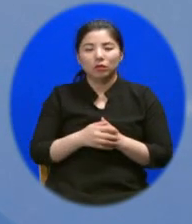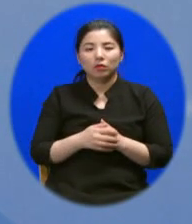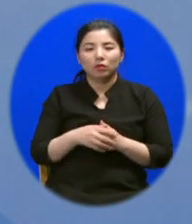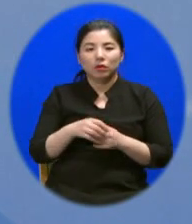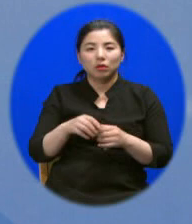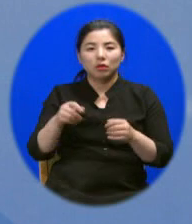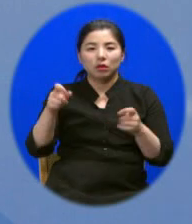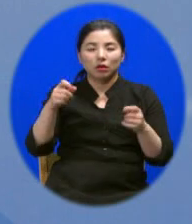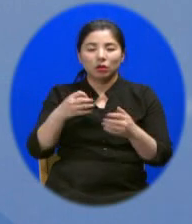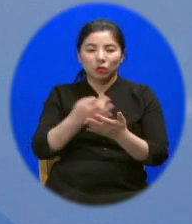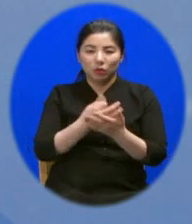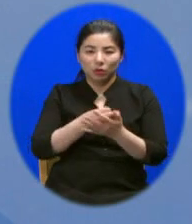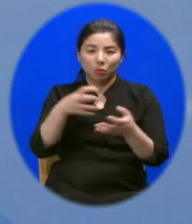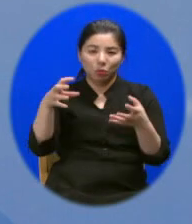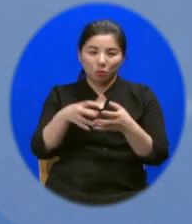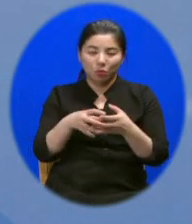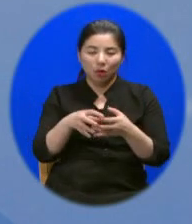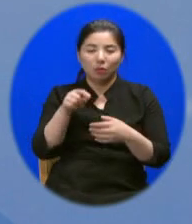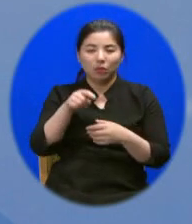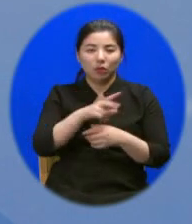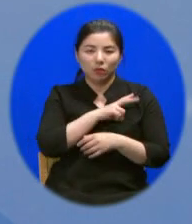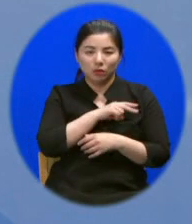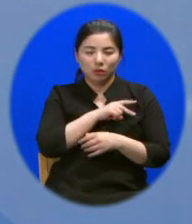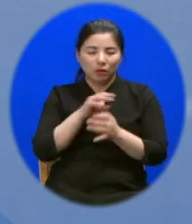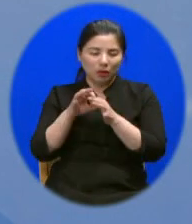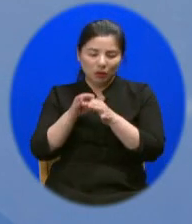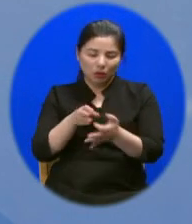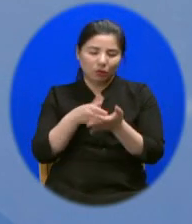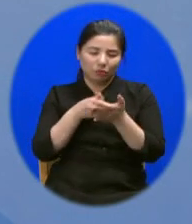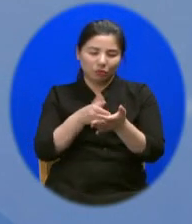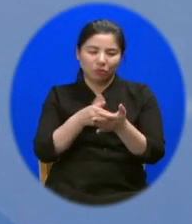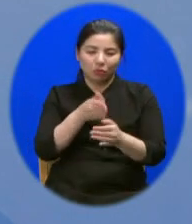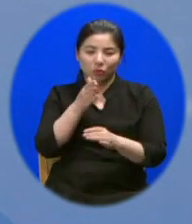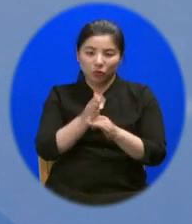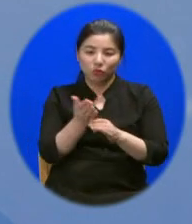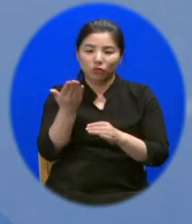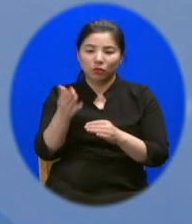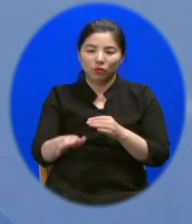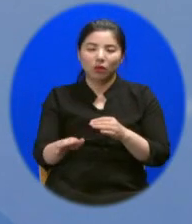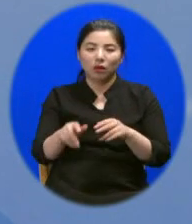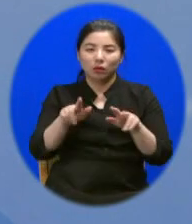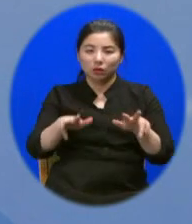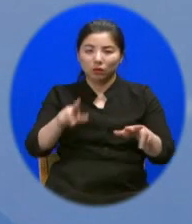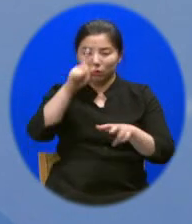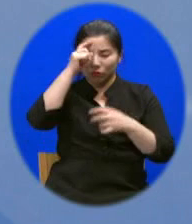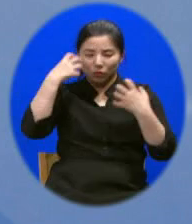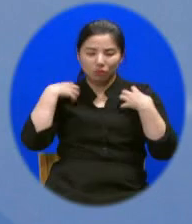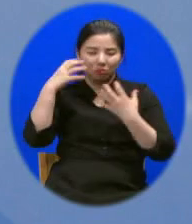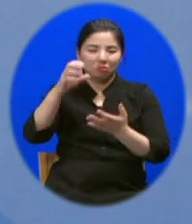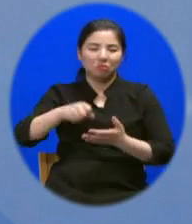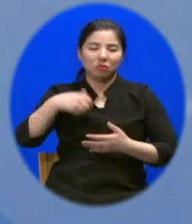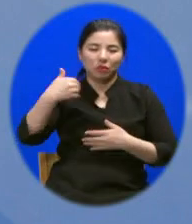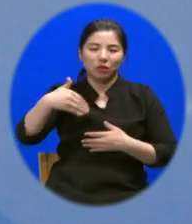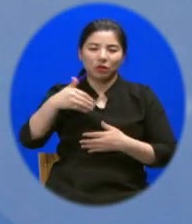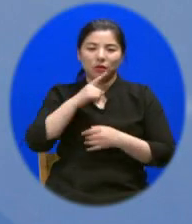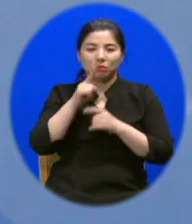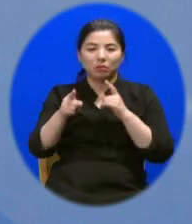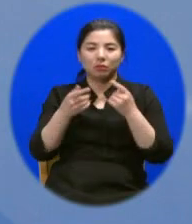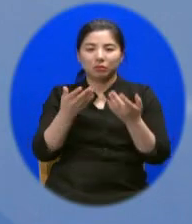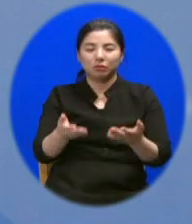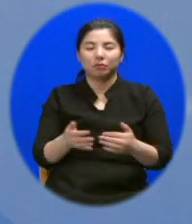임금이 포함시키는 부분도 우리 의원들이 끊임없이 우울하고 있습니다만 아직 그 정부에서 받아들이지도 않고 있다는 말씀을